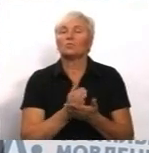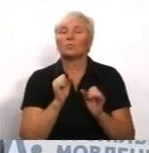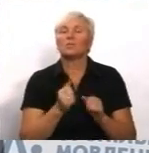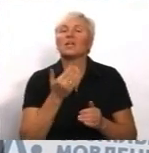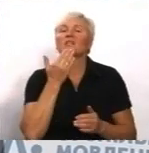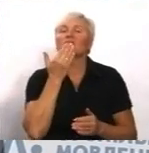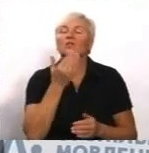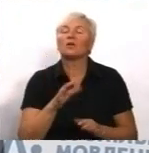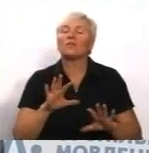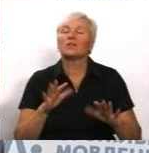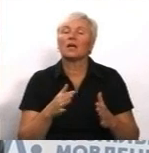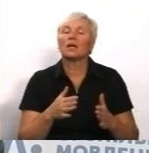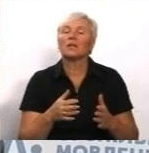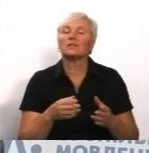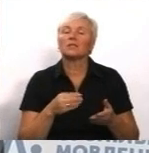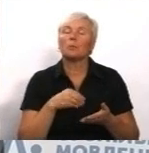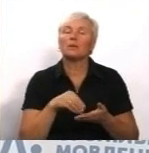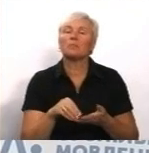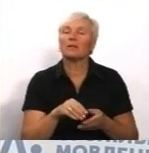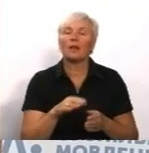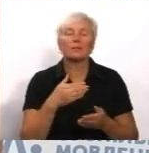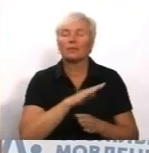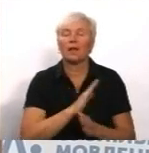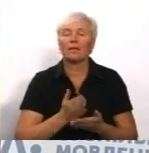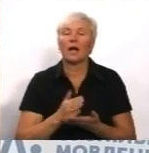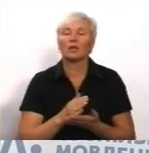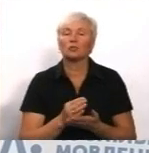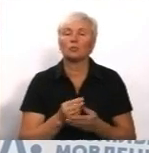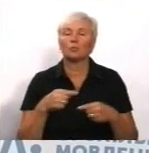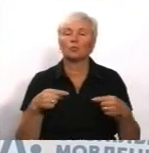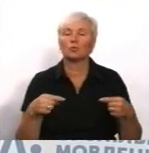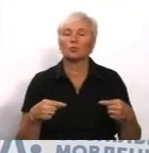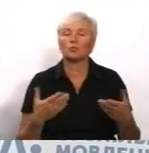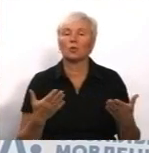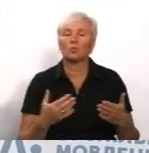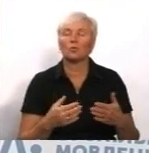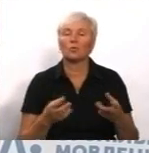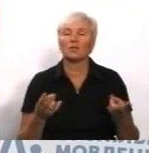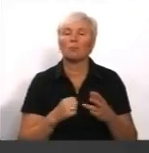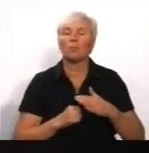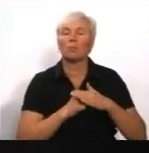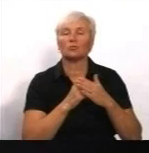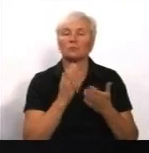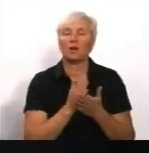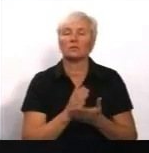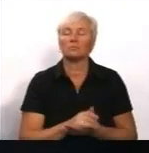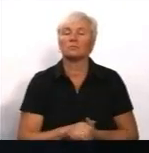у разі придбання неякісного продукту? І яку доказову базу потрібно мати для того, щоб довести свою правоту?